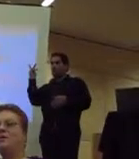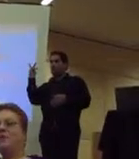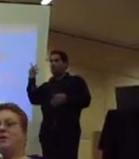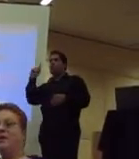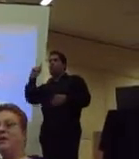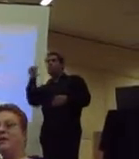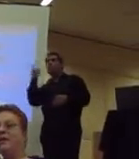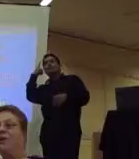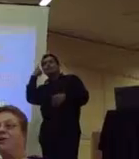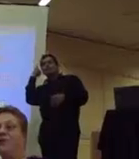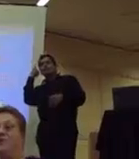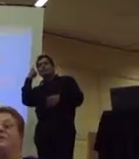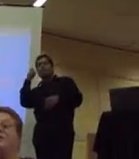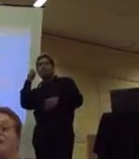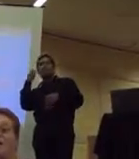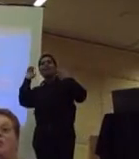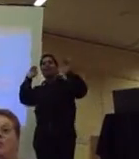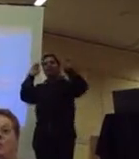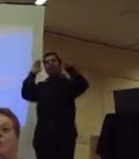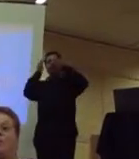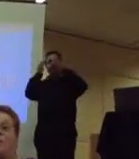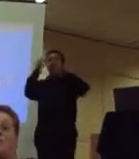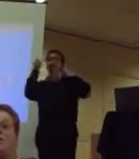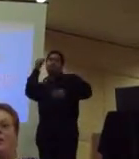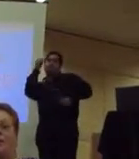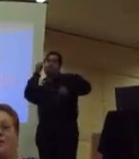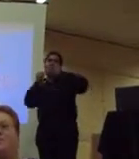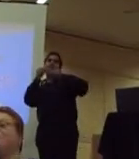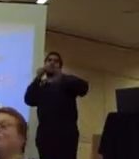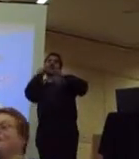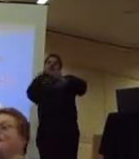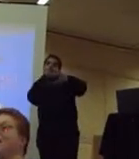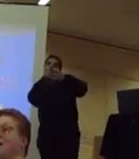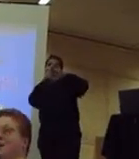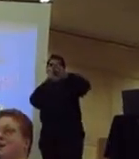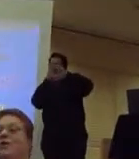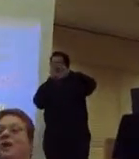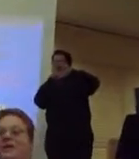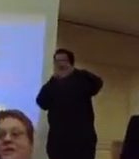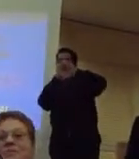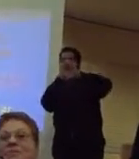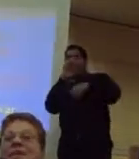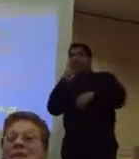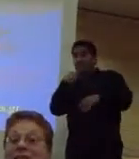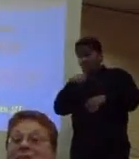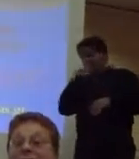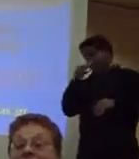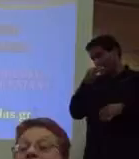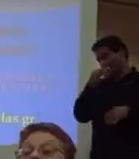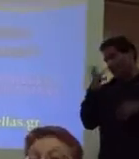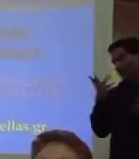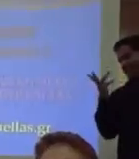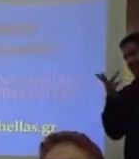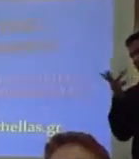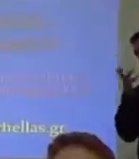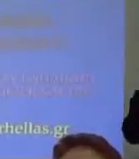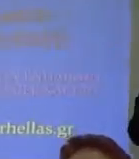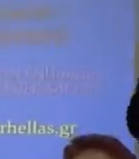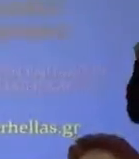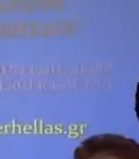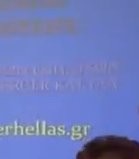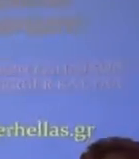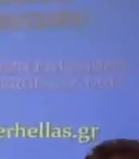όλοι ξέρουν ότι οι αυτιστικοί έχουν πρόβλημα επικοινωνίας, θα σας πω κάτι, μεταξύ μας δεν έχουμε κανένα